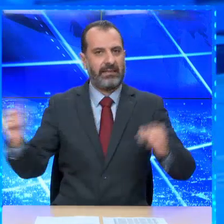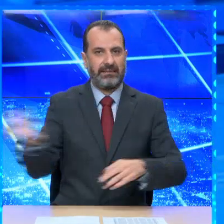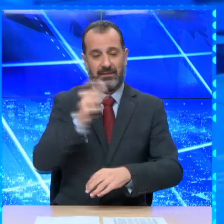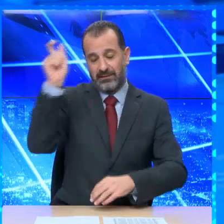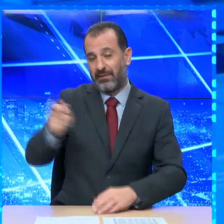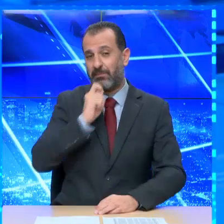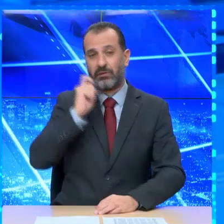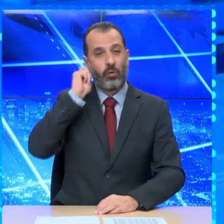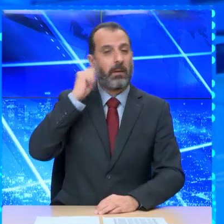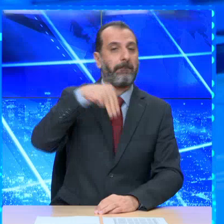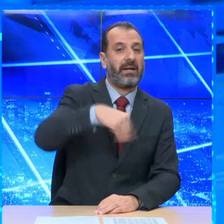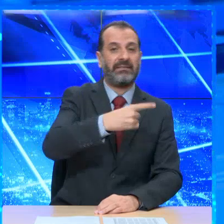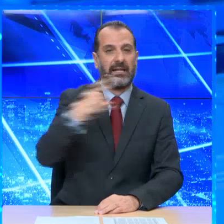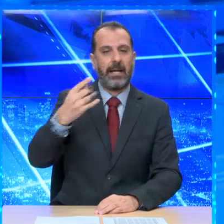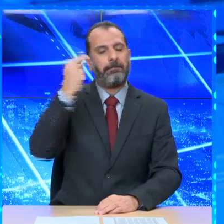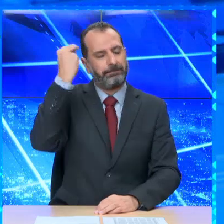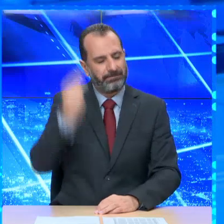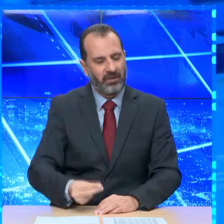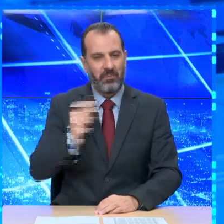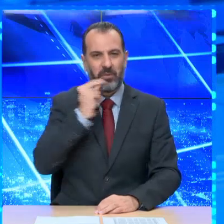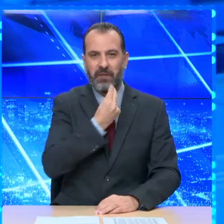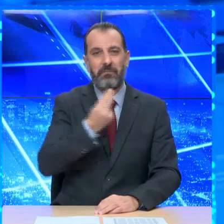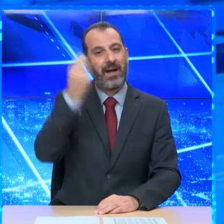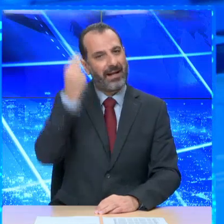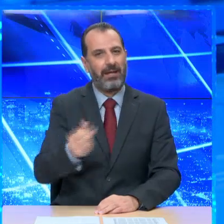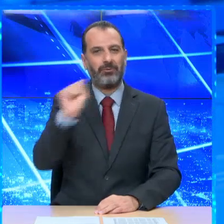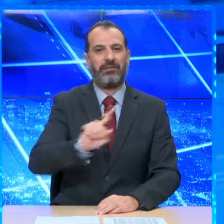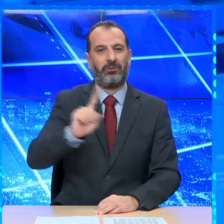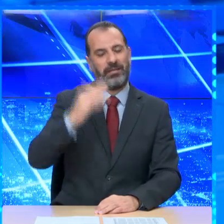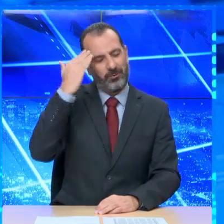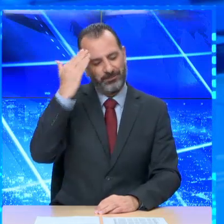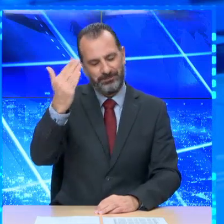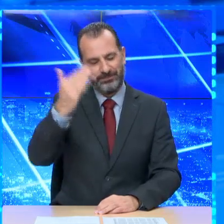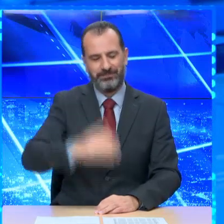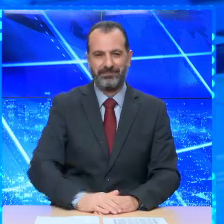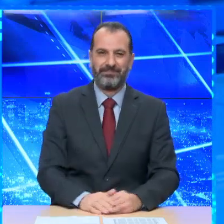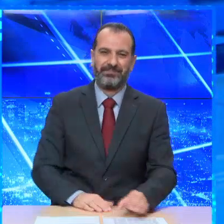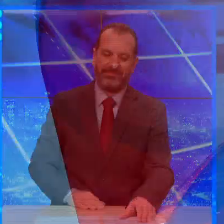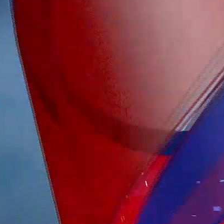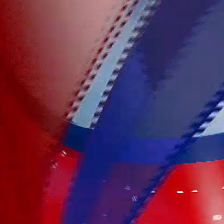παρατέταρτο με την Μάρα Ζαχαρέα. Από όλους εμάς ευχές για ένα πολύ όμορφο απόγευμα και ένα καλό Σαββατοκύριακο. Γεια σας.